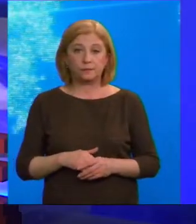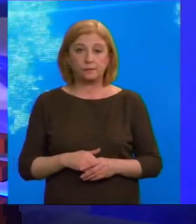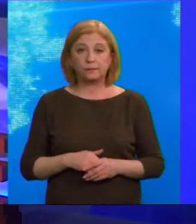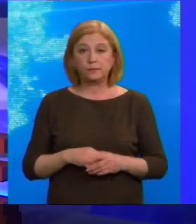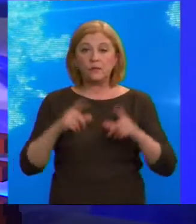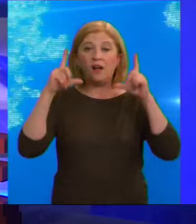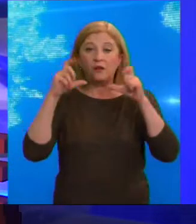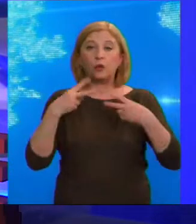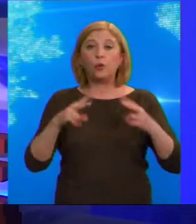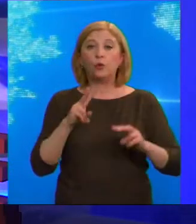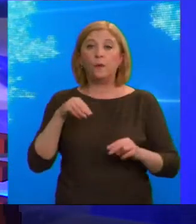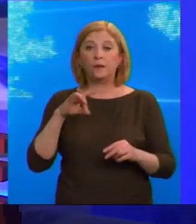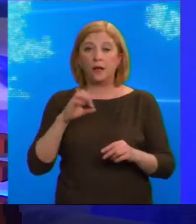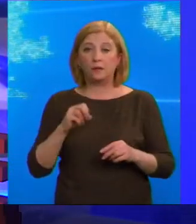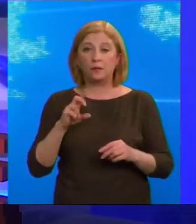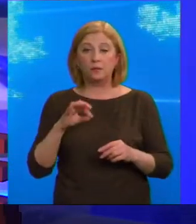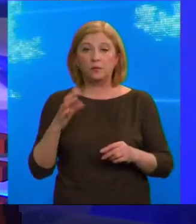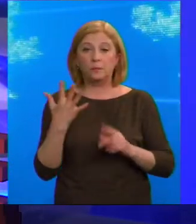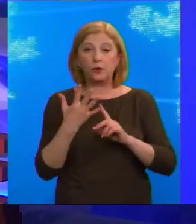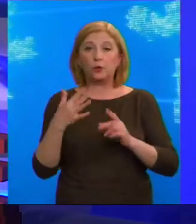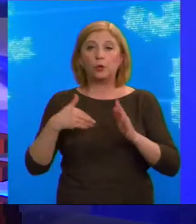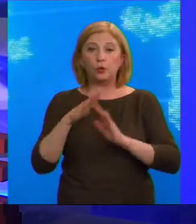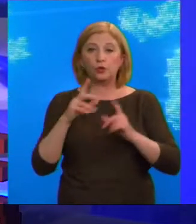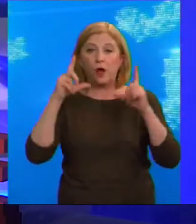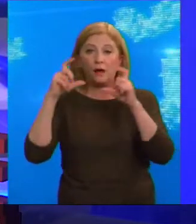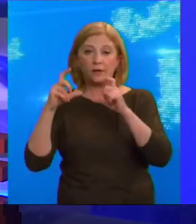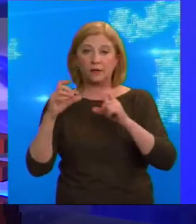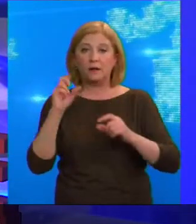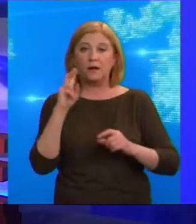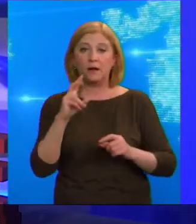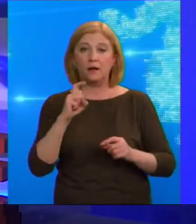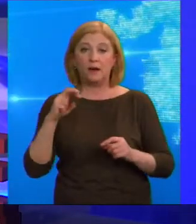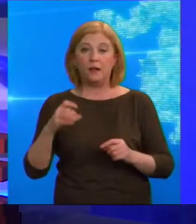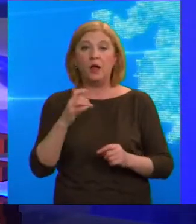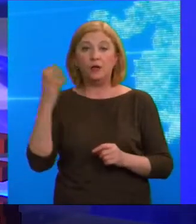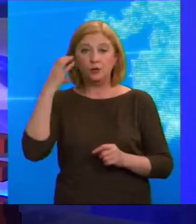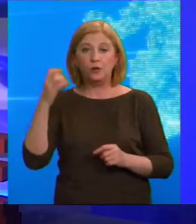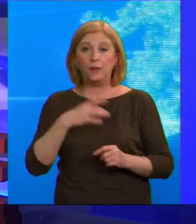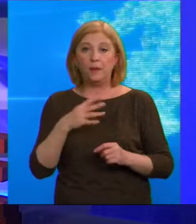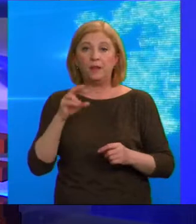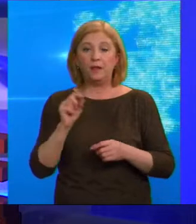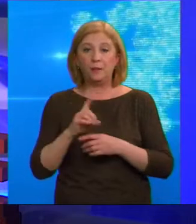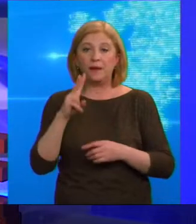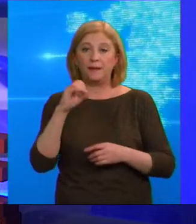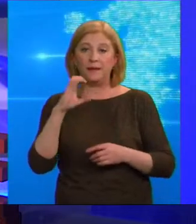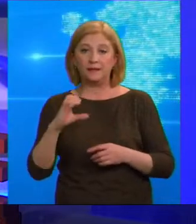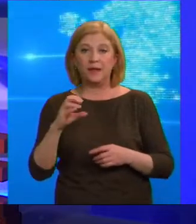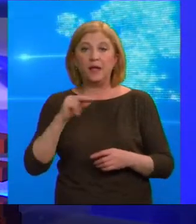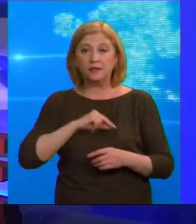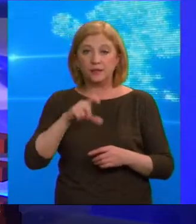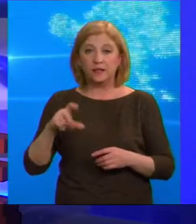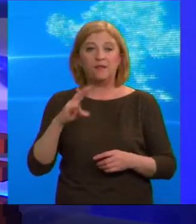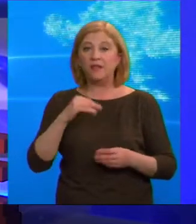Фотограф клуба «Трактор» Павел Топорчук вошел в пятерку лучших авторов снимков КХЛ, а черно-белые победили в номинации «Лучший кейс по работе со зрителями в неигровой